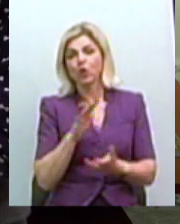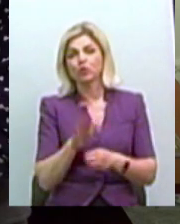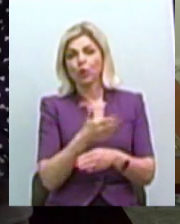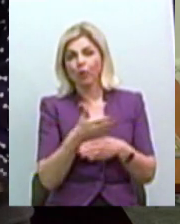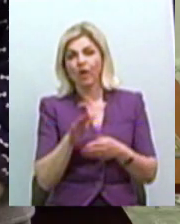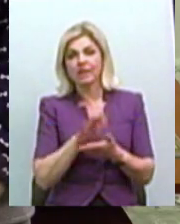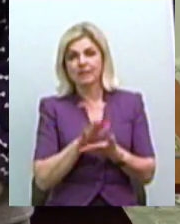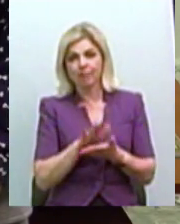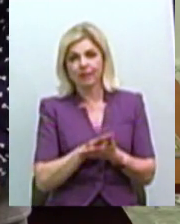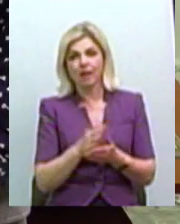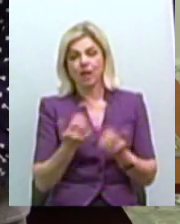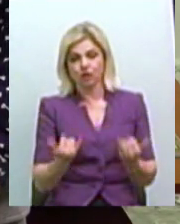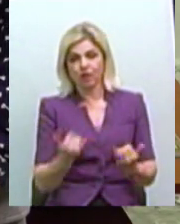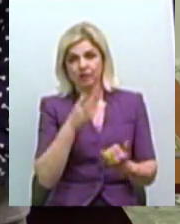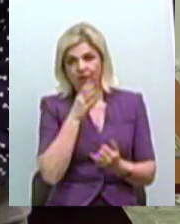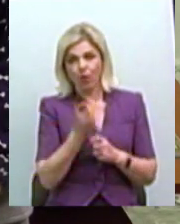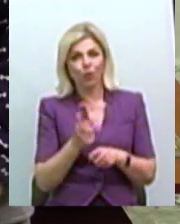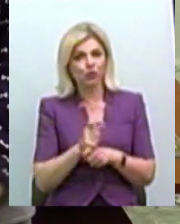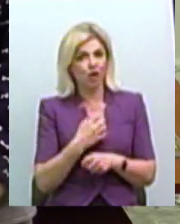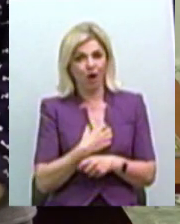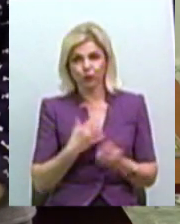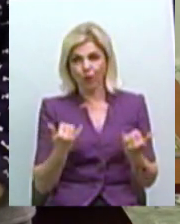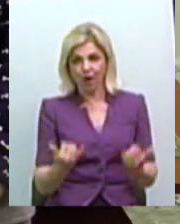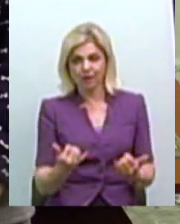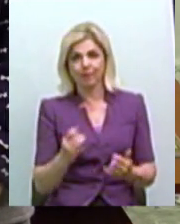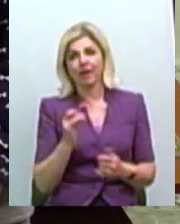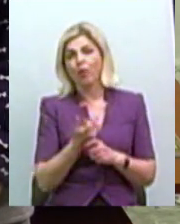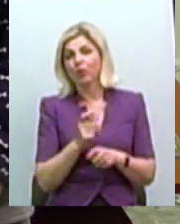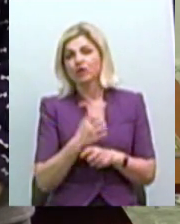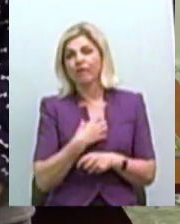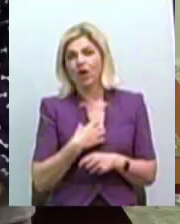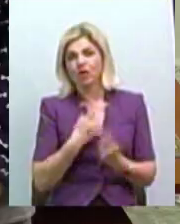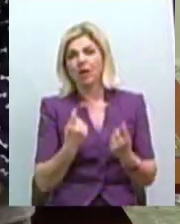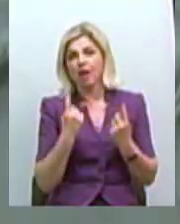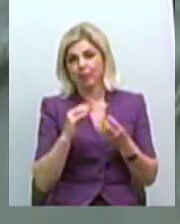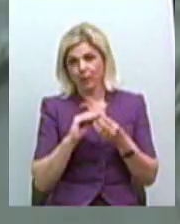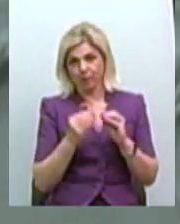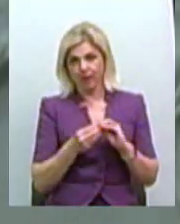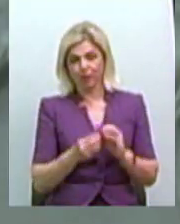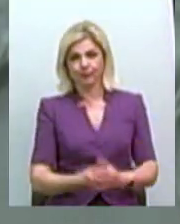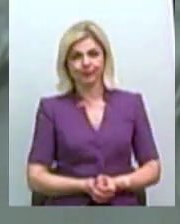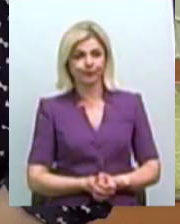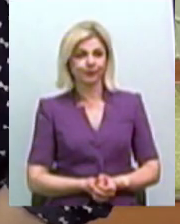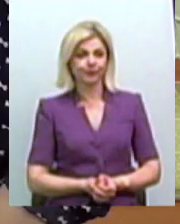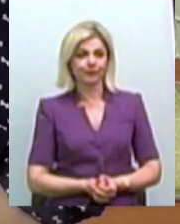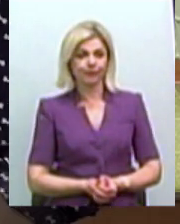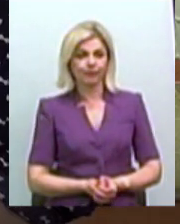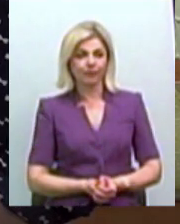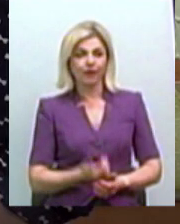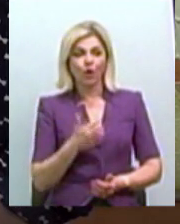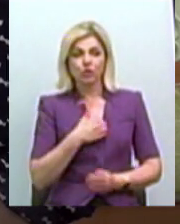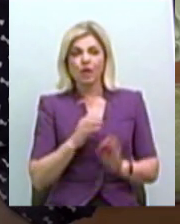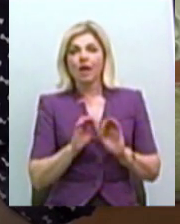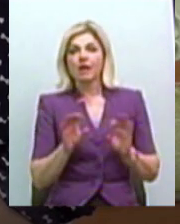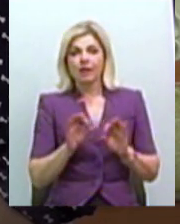на даний час є дуже-дуже актуальним і дуже важливою і глобальною проблемою. Хотіла вам розповісти про